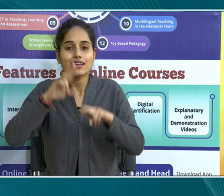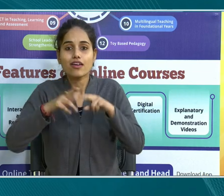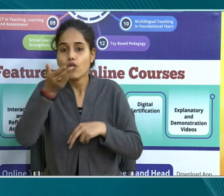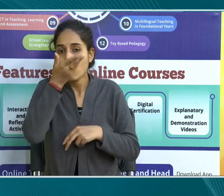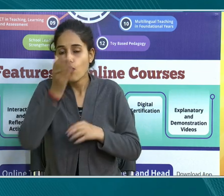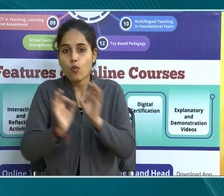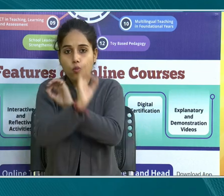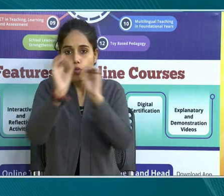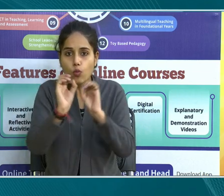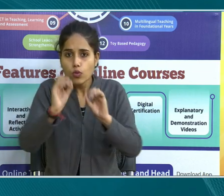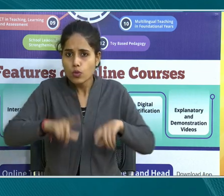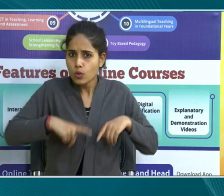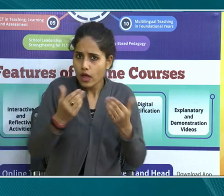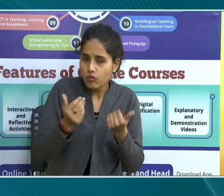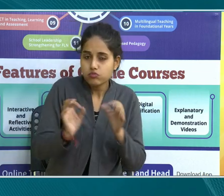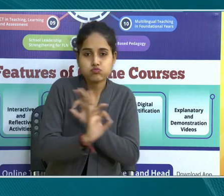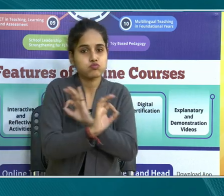तो